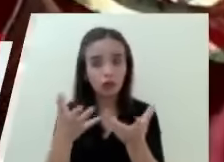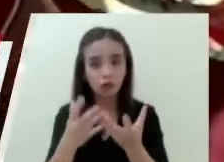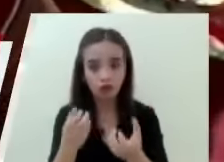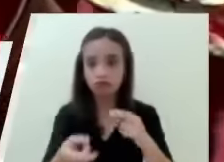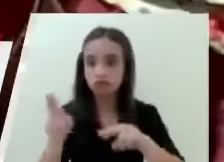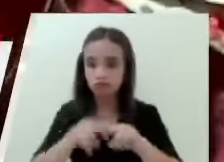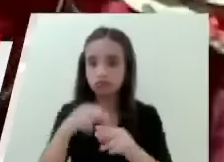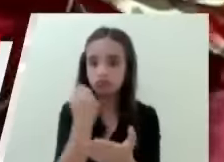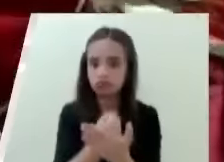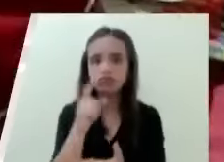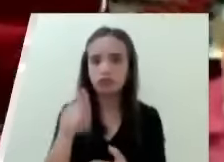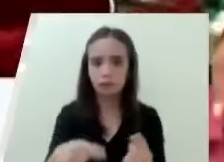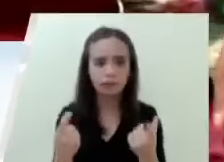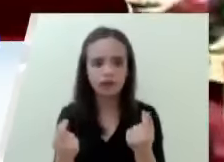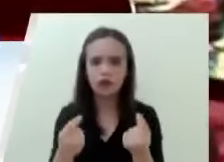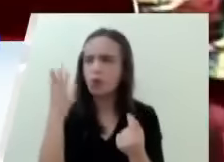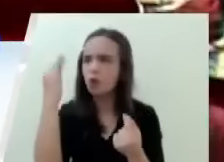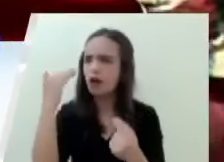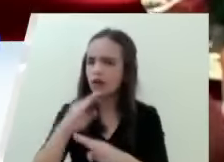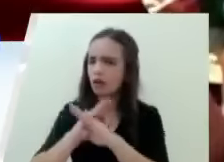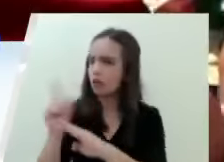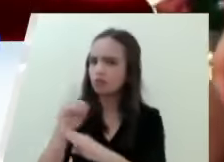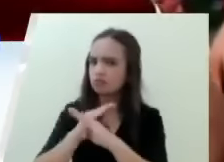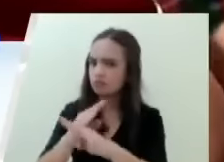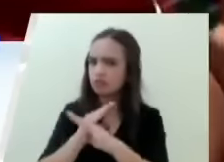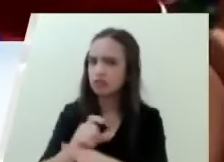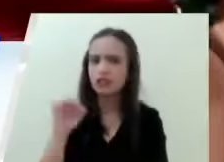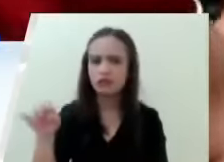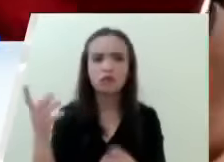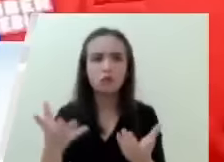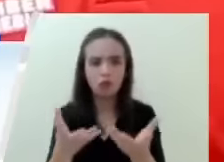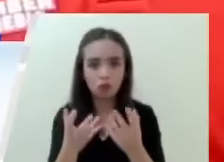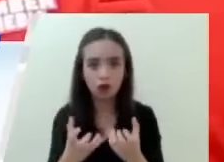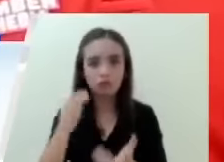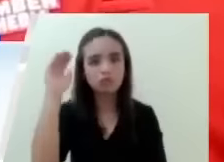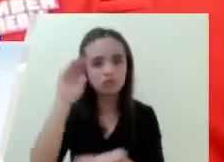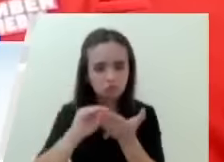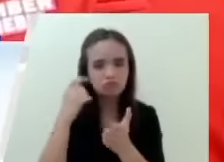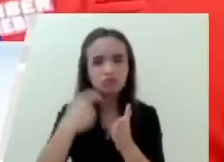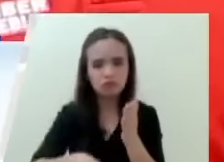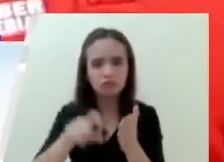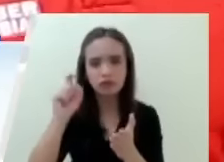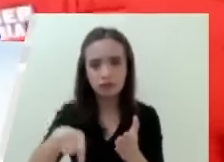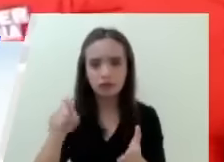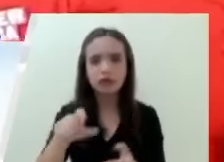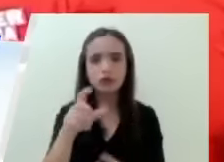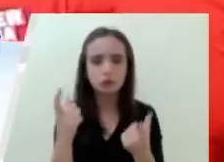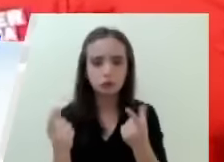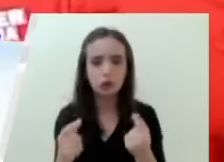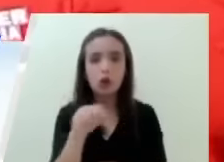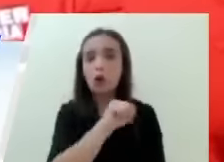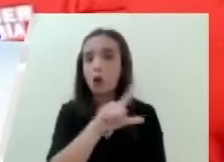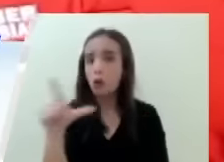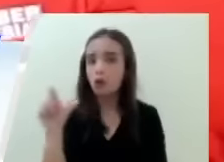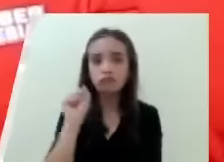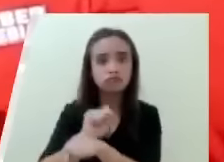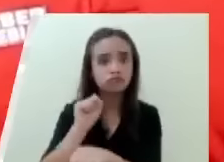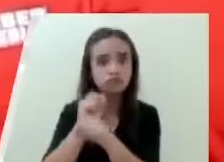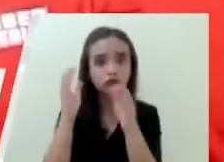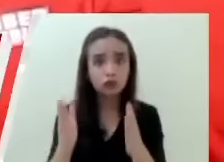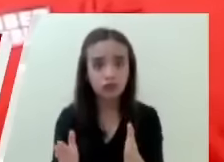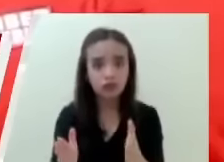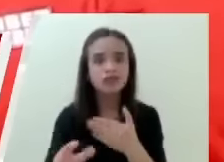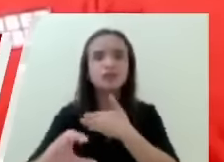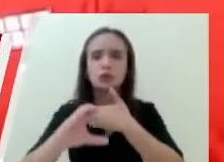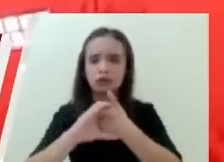Ano pumipigil sa kanila? Kung gusto nilang ibaba ang presyo, gawin na nila. Halos lahat ng ating mga manggagawa sa bansa ay kontraktual. Hindi pa